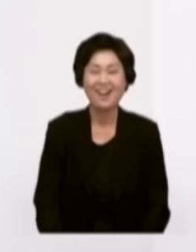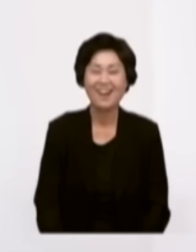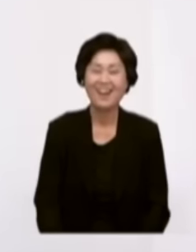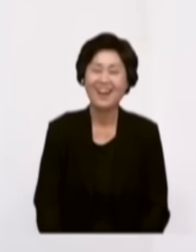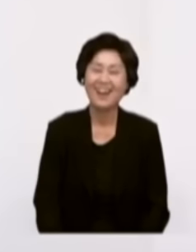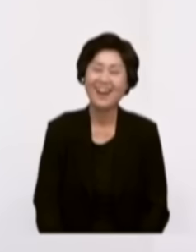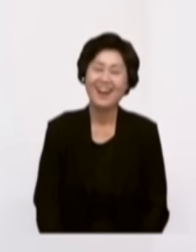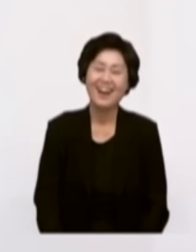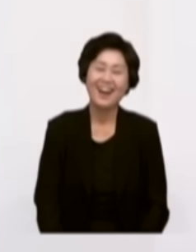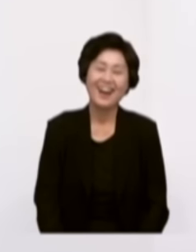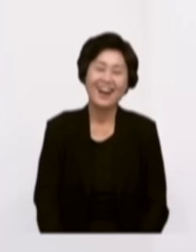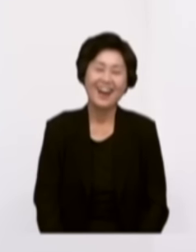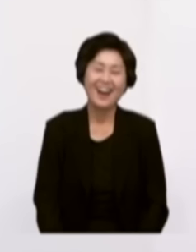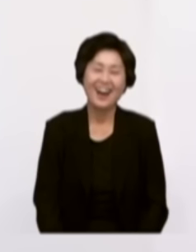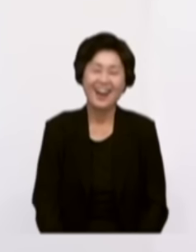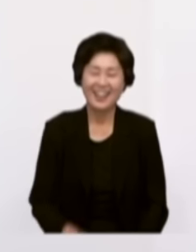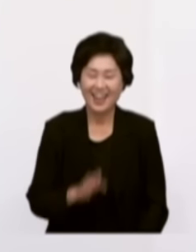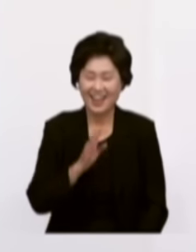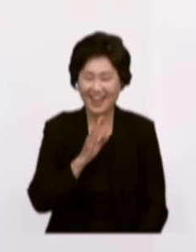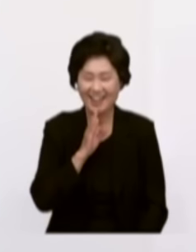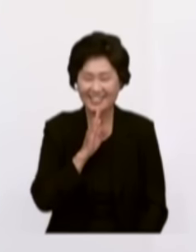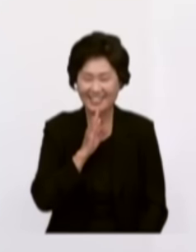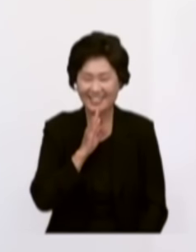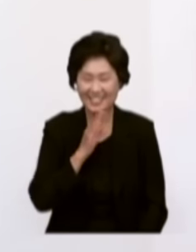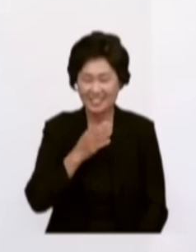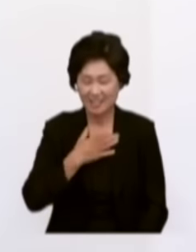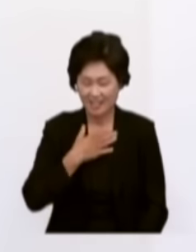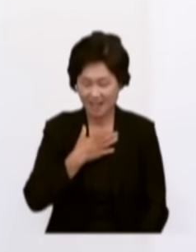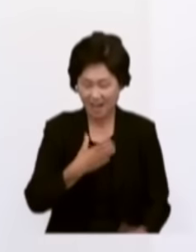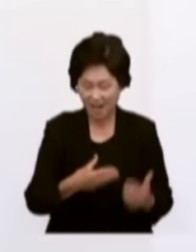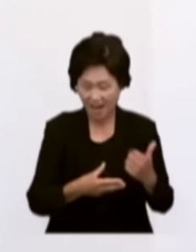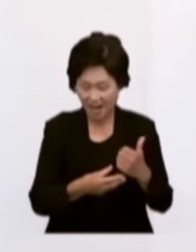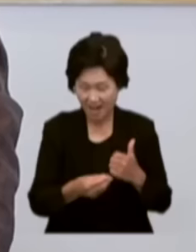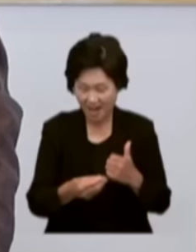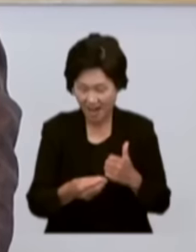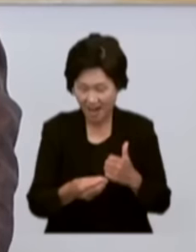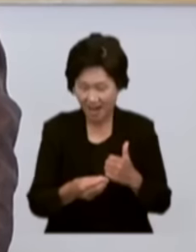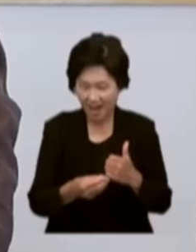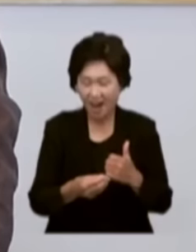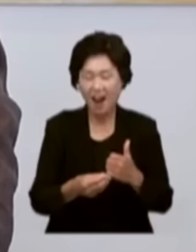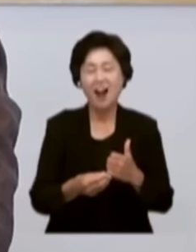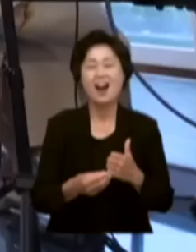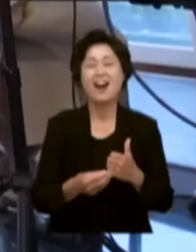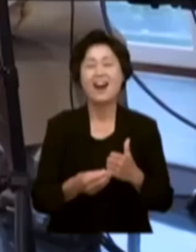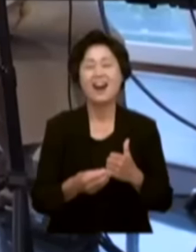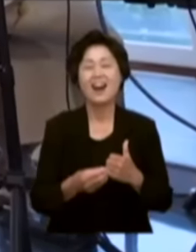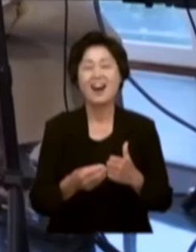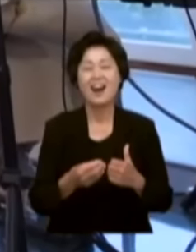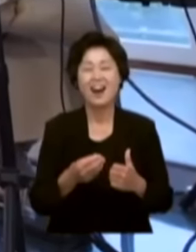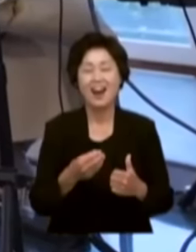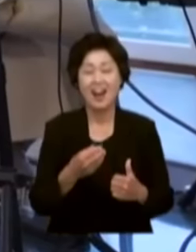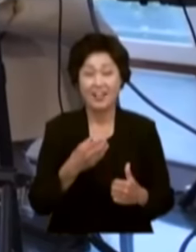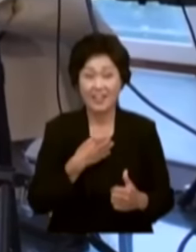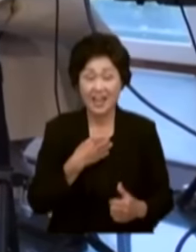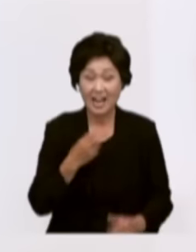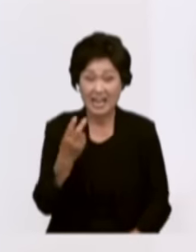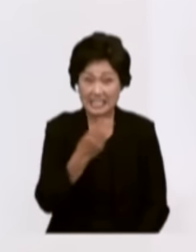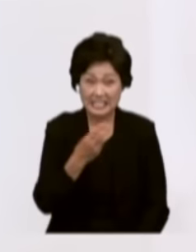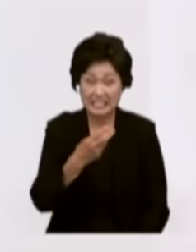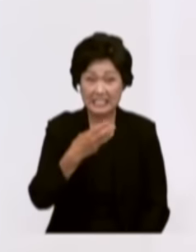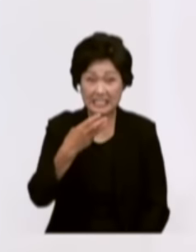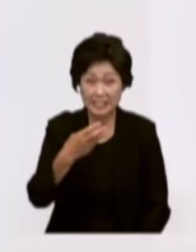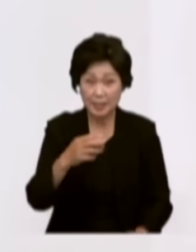나도. 아 사실 섭외를 받으면서 드디어 올 게 왔구나. 사실 내가 매일 기쁘게